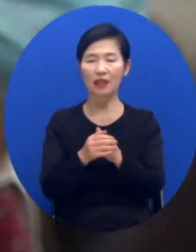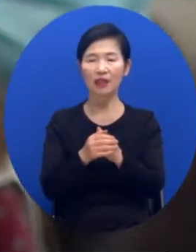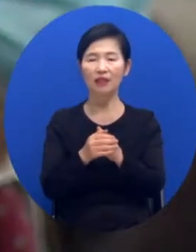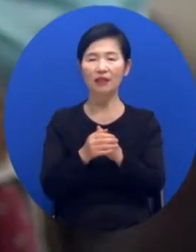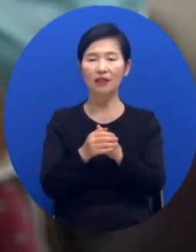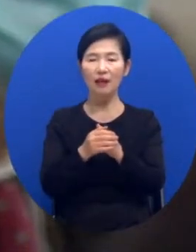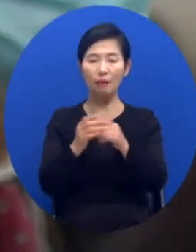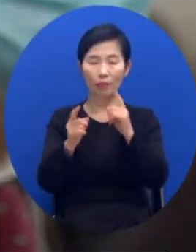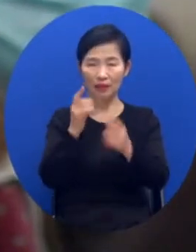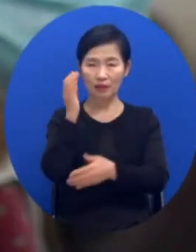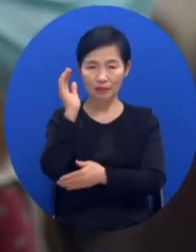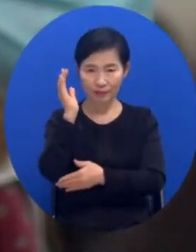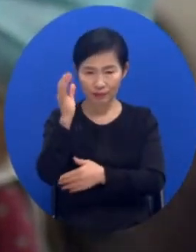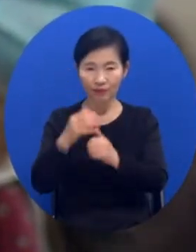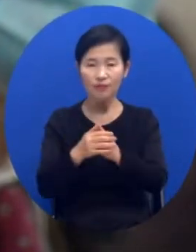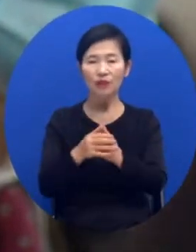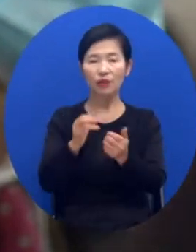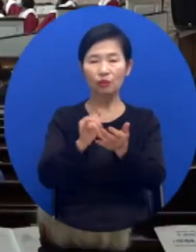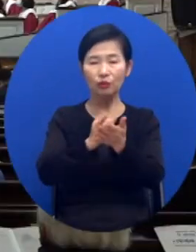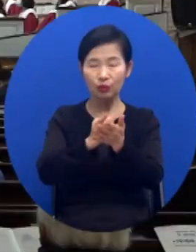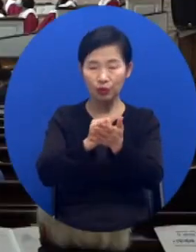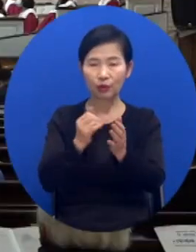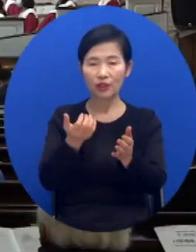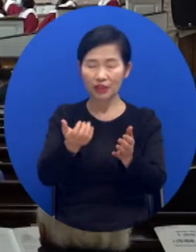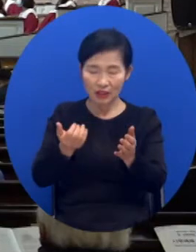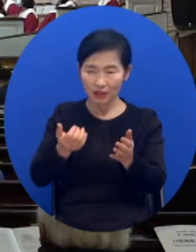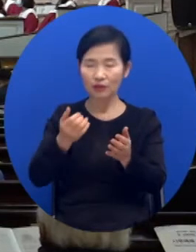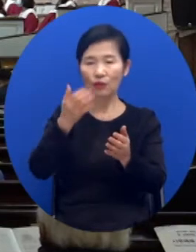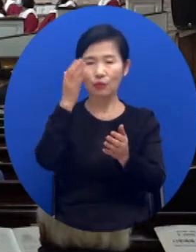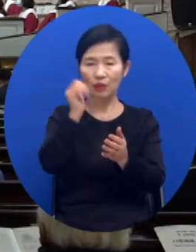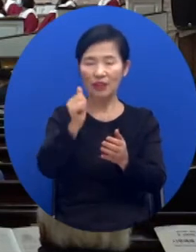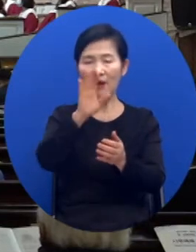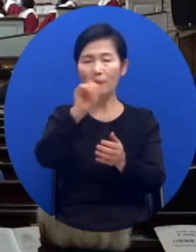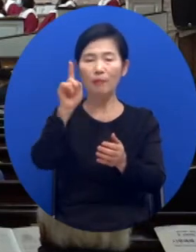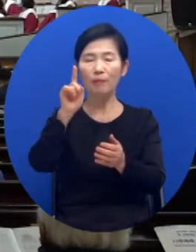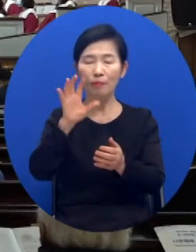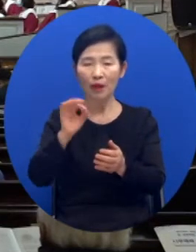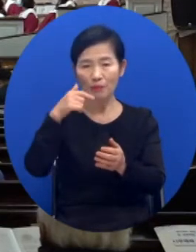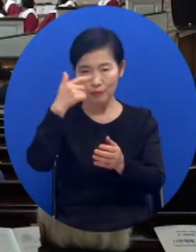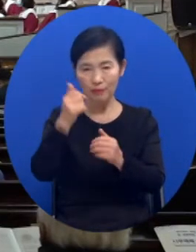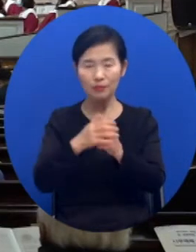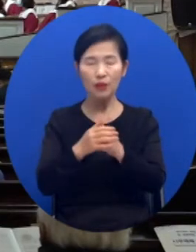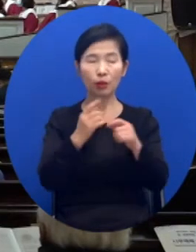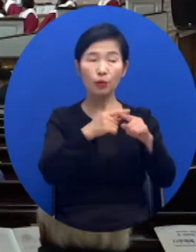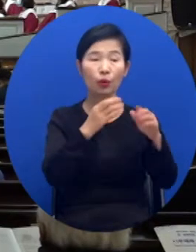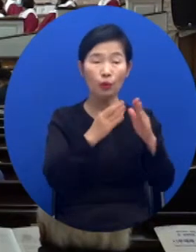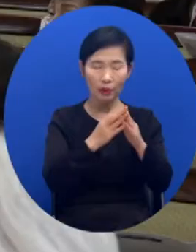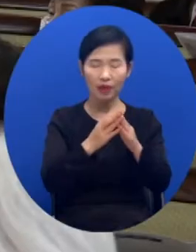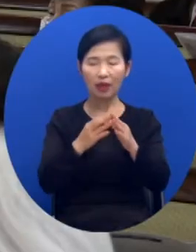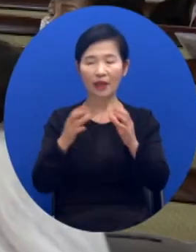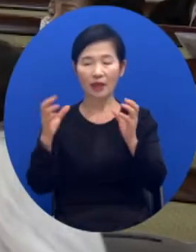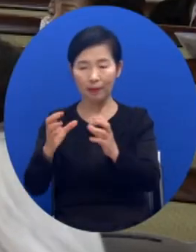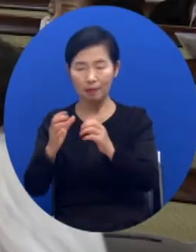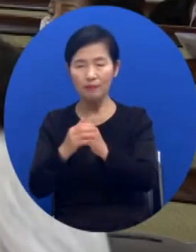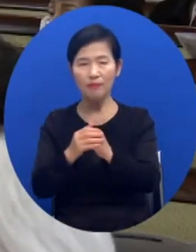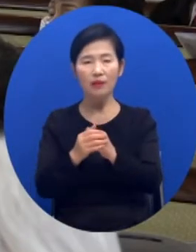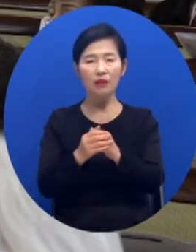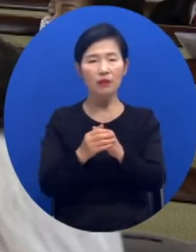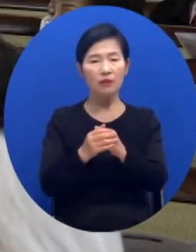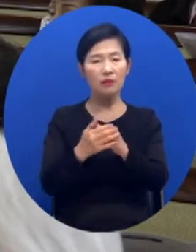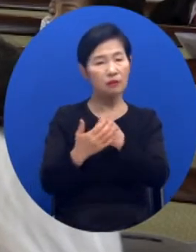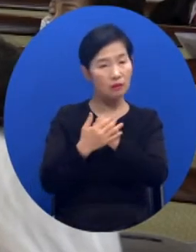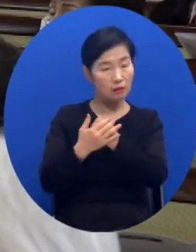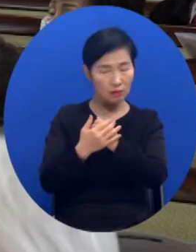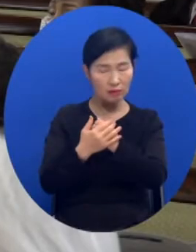시무예배에서 말씀을 전한 뉴욕교협 증경회장 방지강 목사는 교회와 교협이 덕을 보는 것보다 섬기는 일에